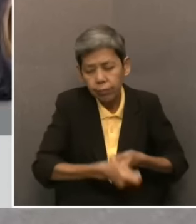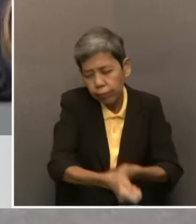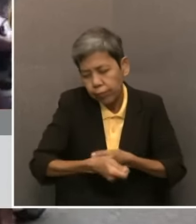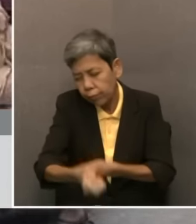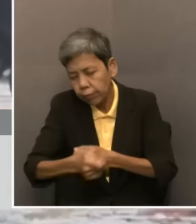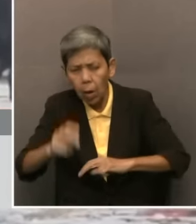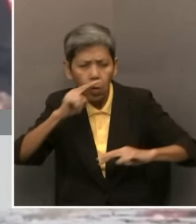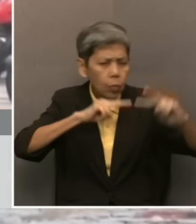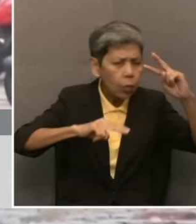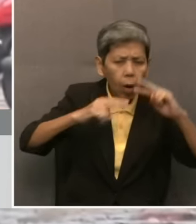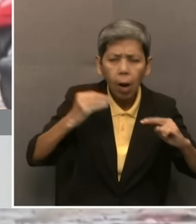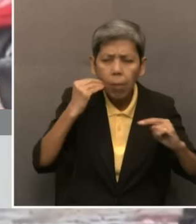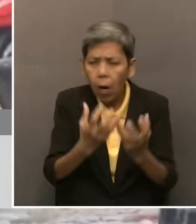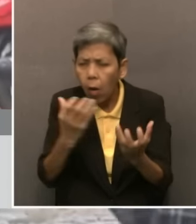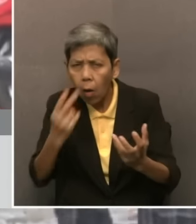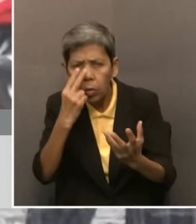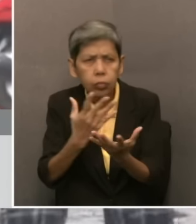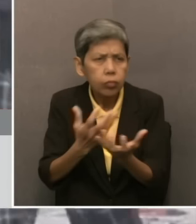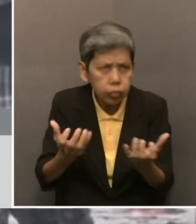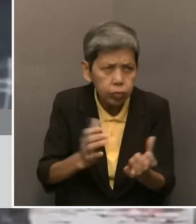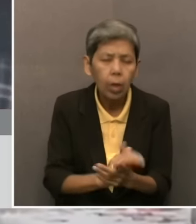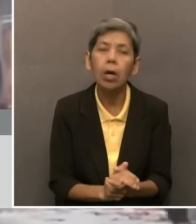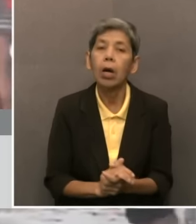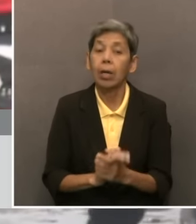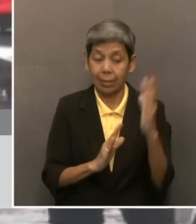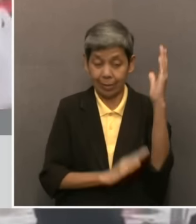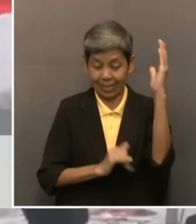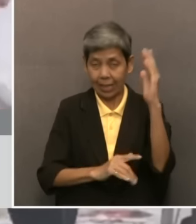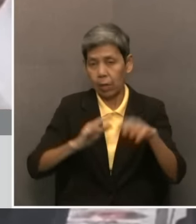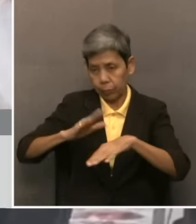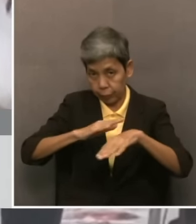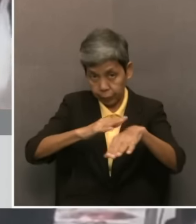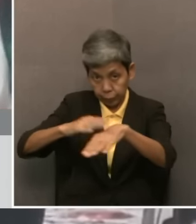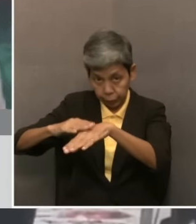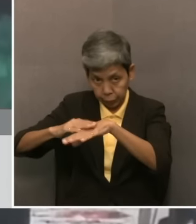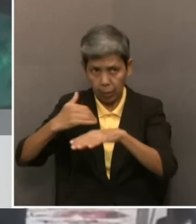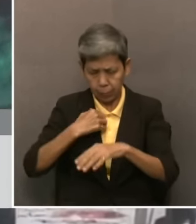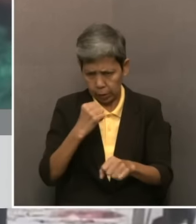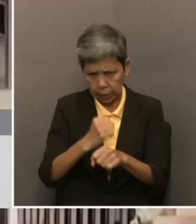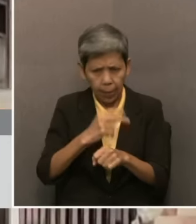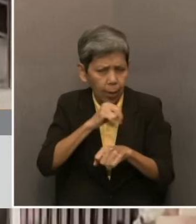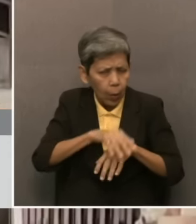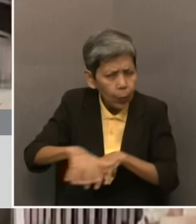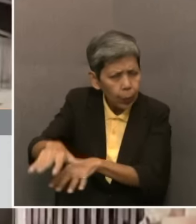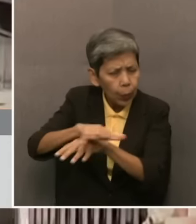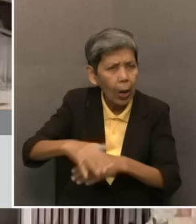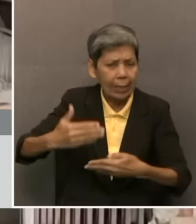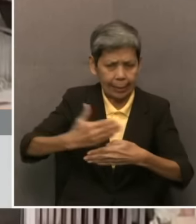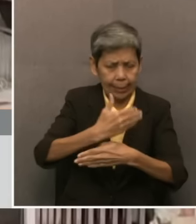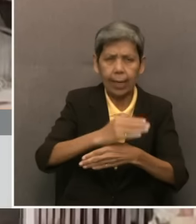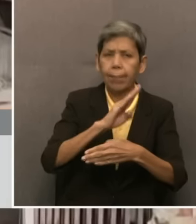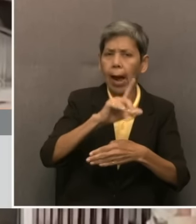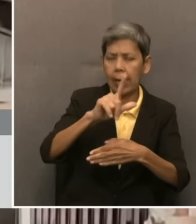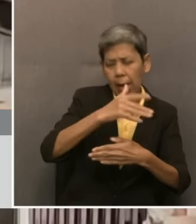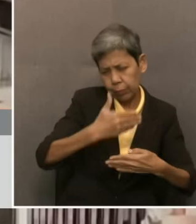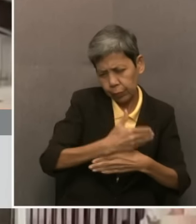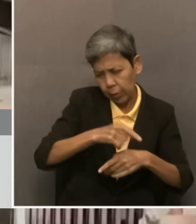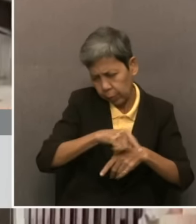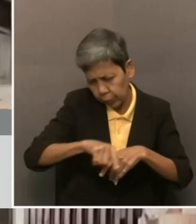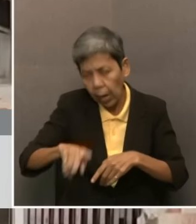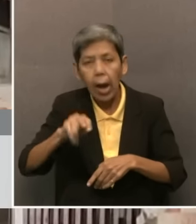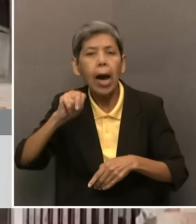รวจความเสียหายของทรัพย์สินขณะที่ทางจังหวัดยะลาประกาศแจ้งให้เร่งระบายน้ำออกจากเขื่อนบางลางลงสู่แม่น้ำปัตต